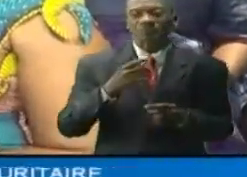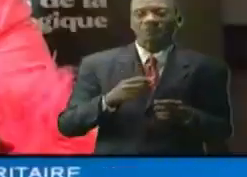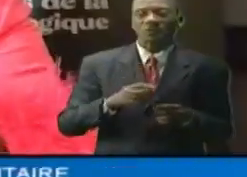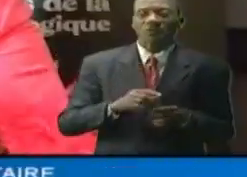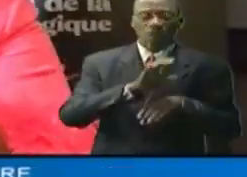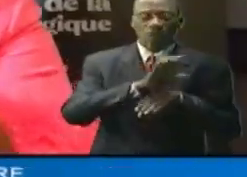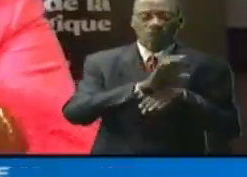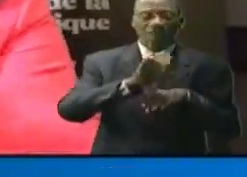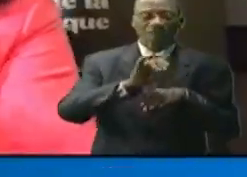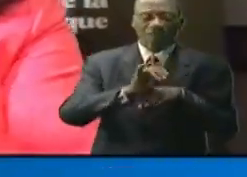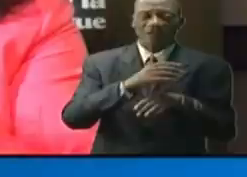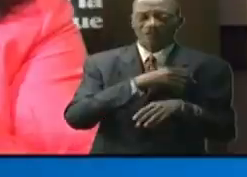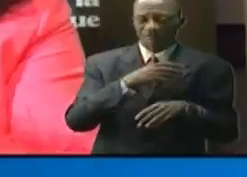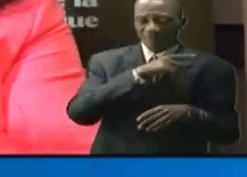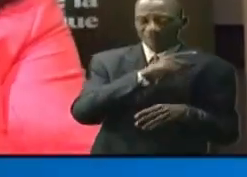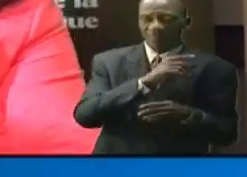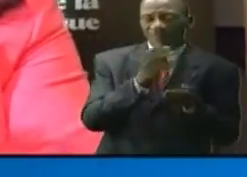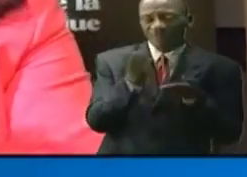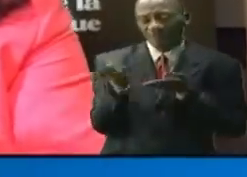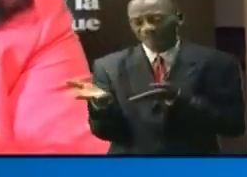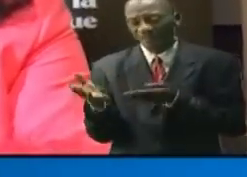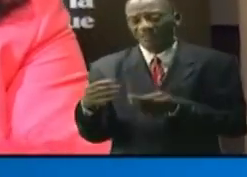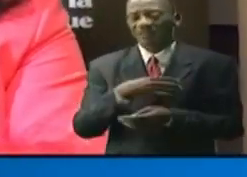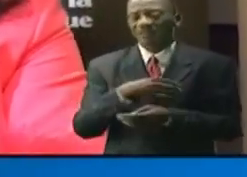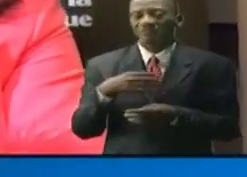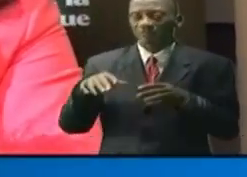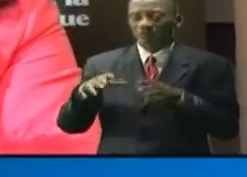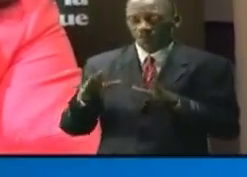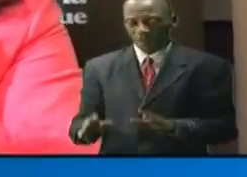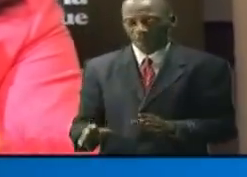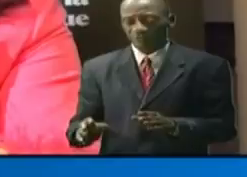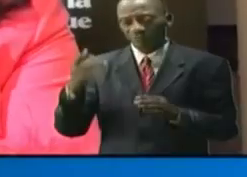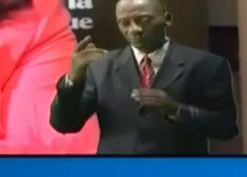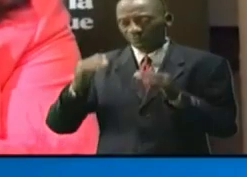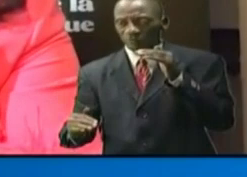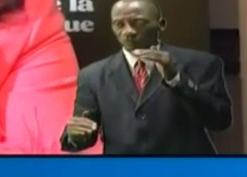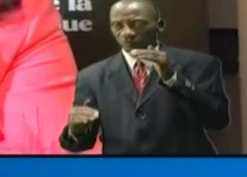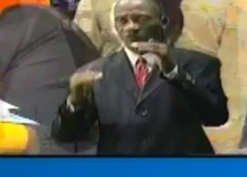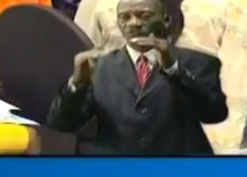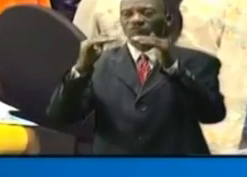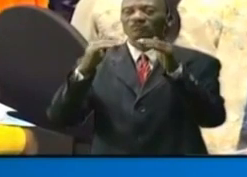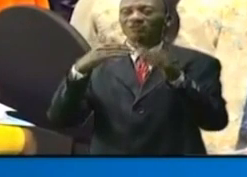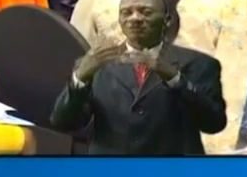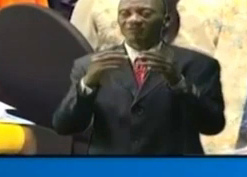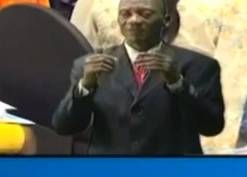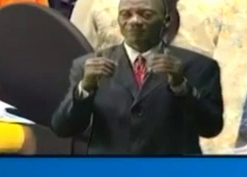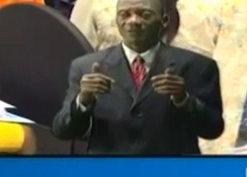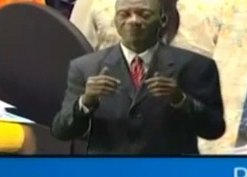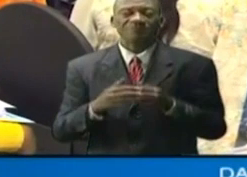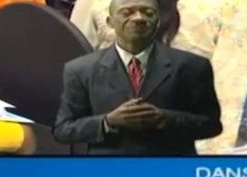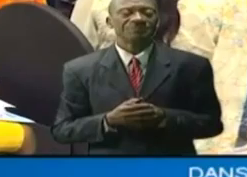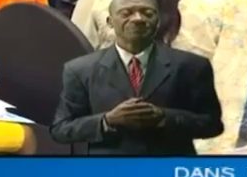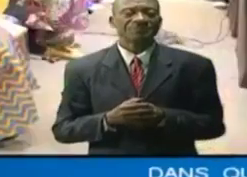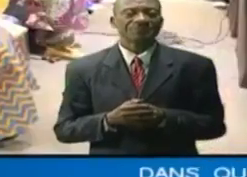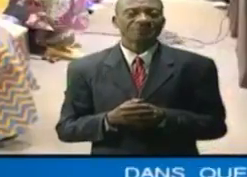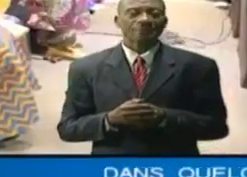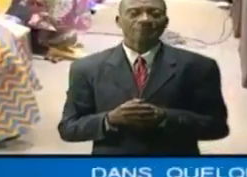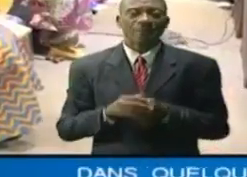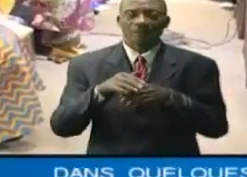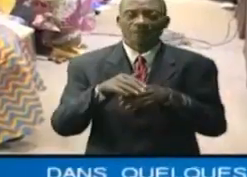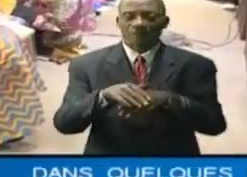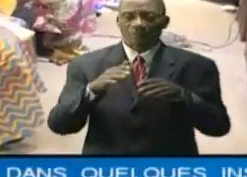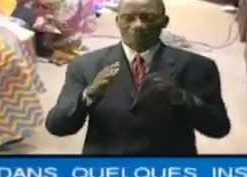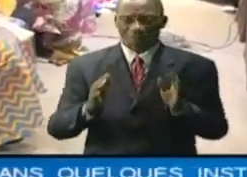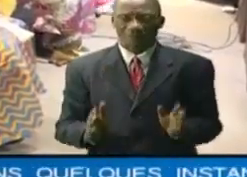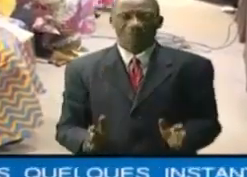revenir au Congo, faire un lobby pour que le gouvernement congolais aussi accompagne les femmes entrepreneurs congolaises. Les participantes devront aussi répondre